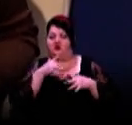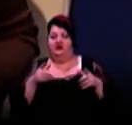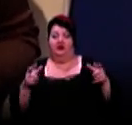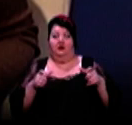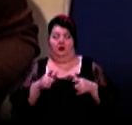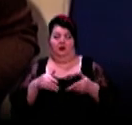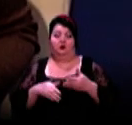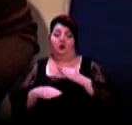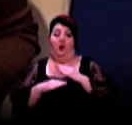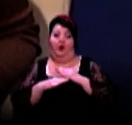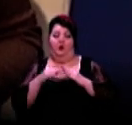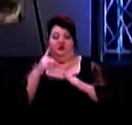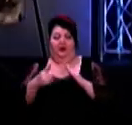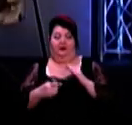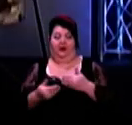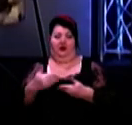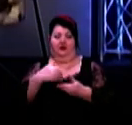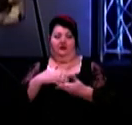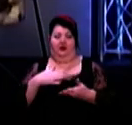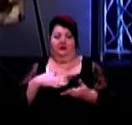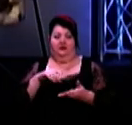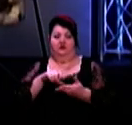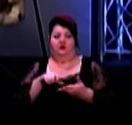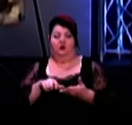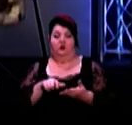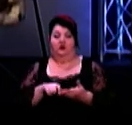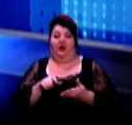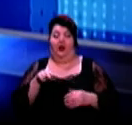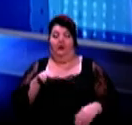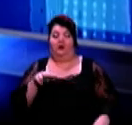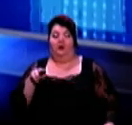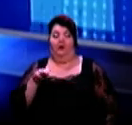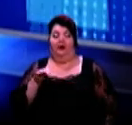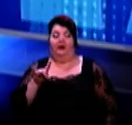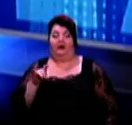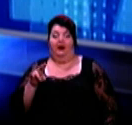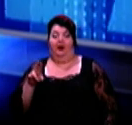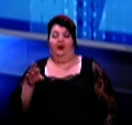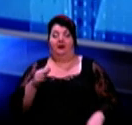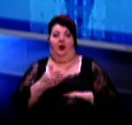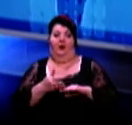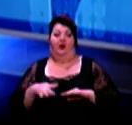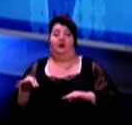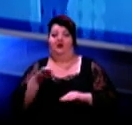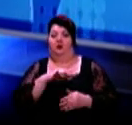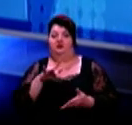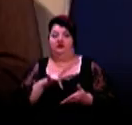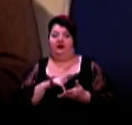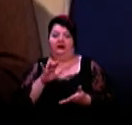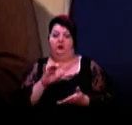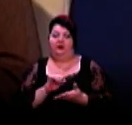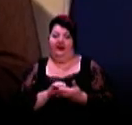допоможе з'ясувати гість нашої студії Петро Петренко, директор Полтавської міськрайонної філії Полтавського обласного центру